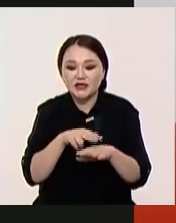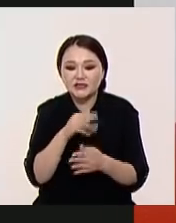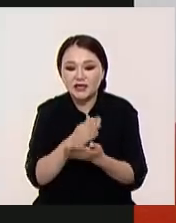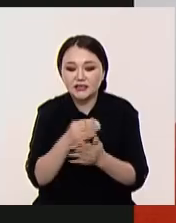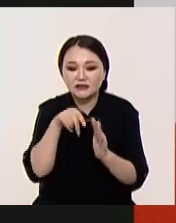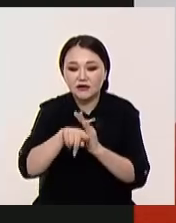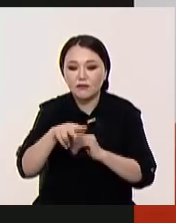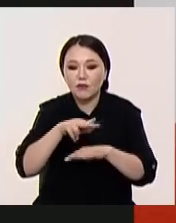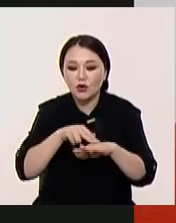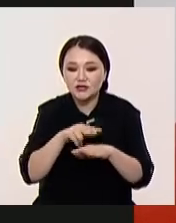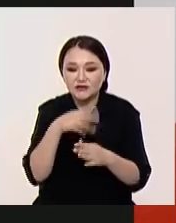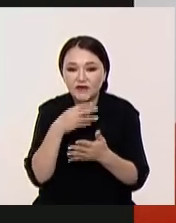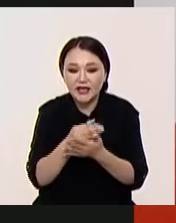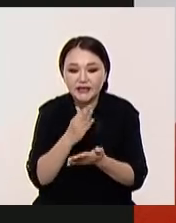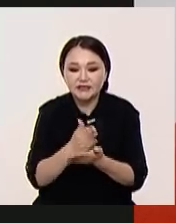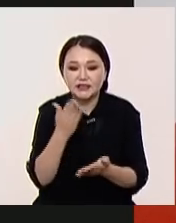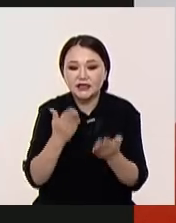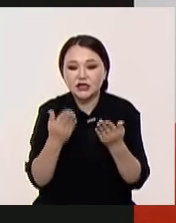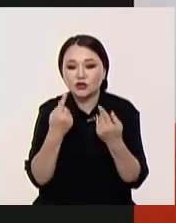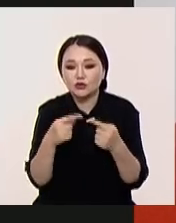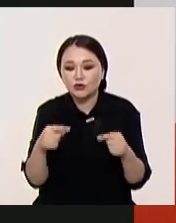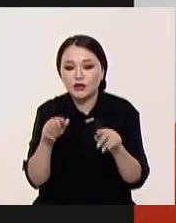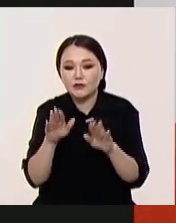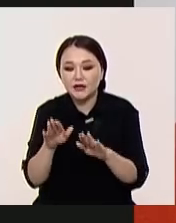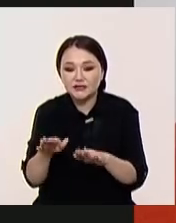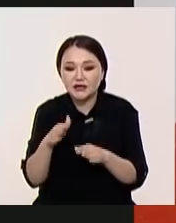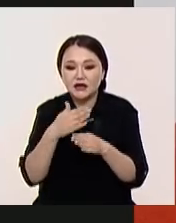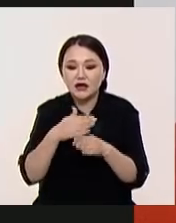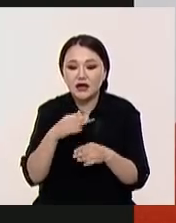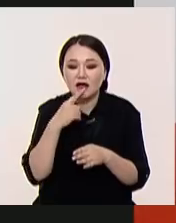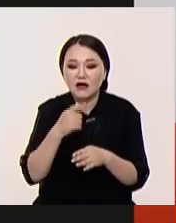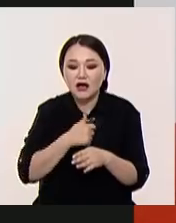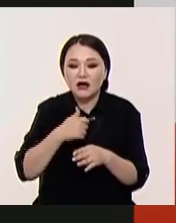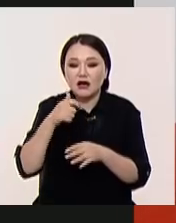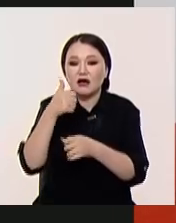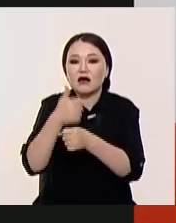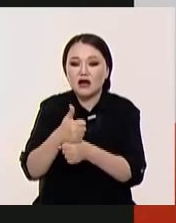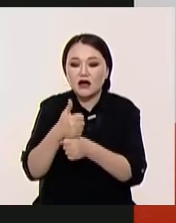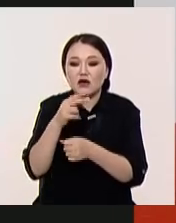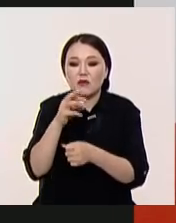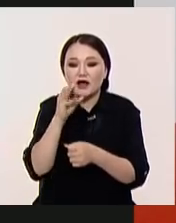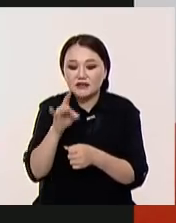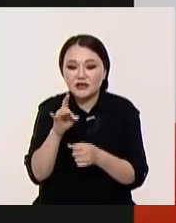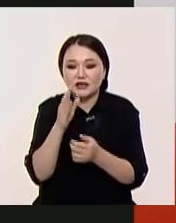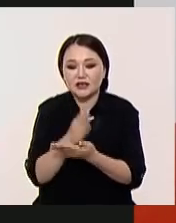әскери полиция. Болмаса басқа да жерлерге де бөлім командиріне де звондаса болады. Бірақ